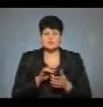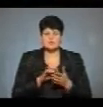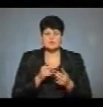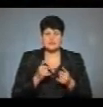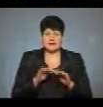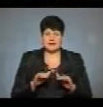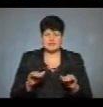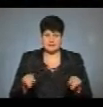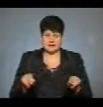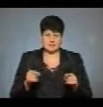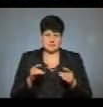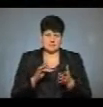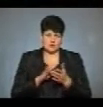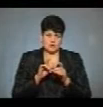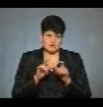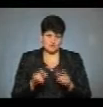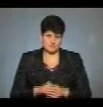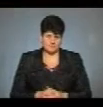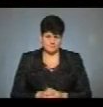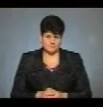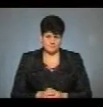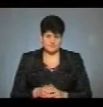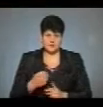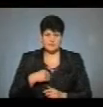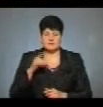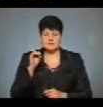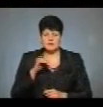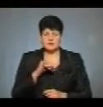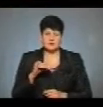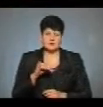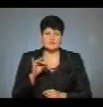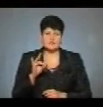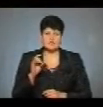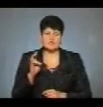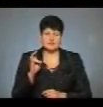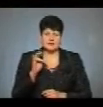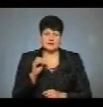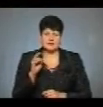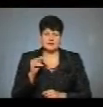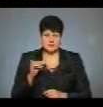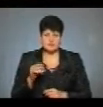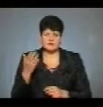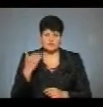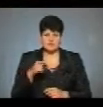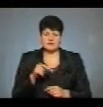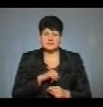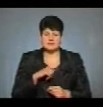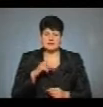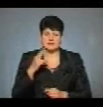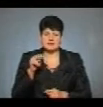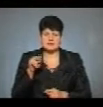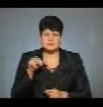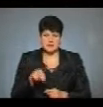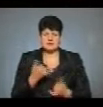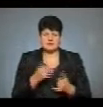дітей реабілітаційного центру. Ми знаємо Юрія Нечая дуже давно, він сам має ДЦП, зараз він вихователь в